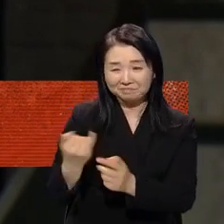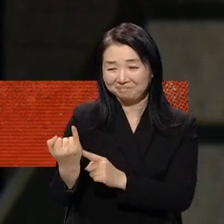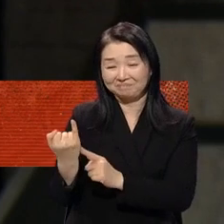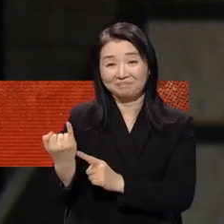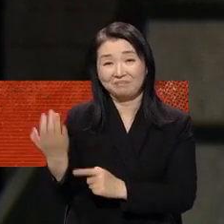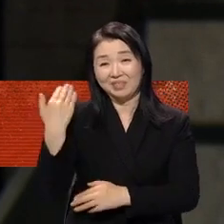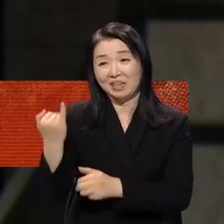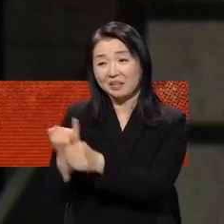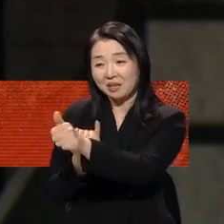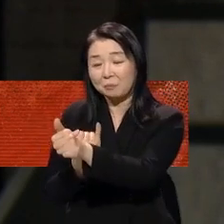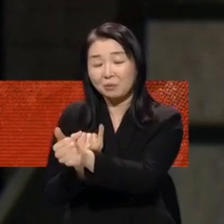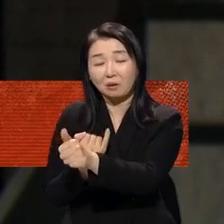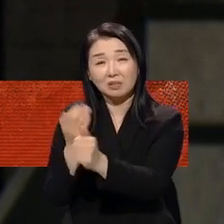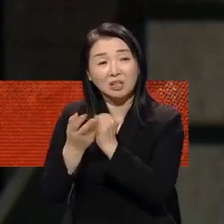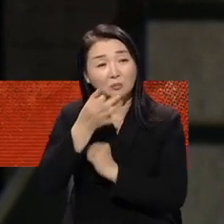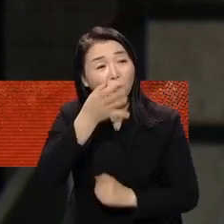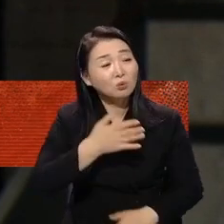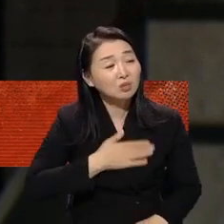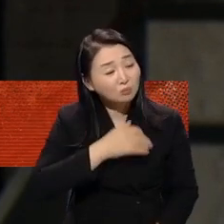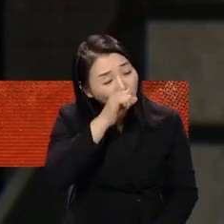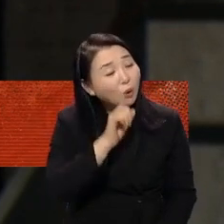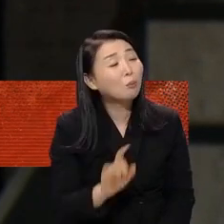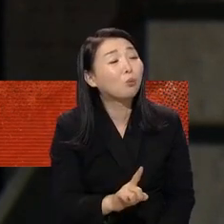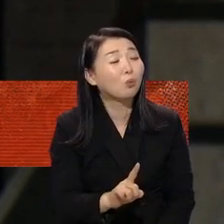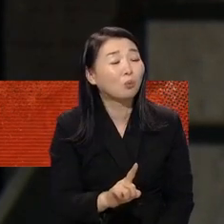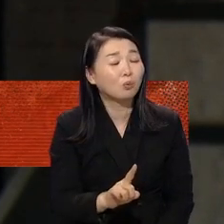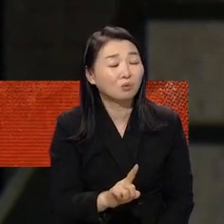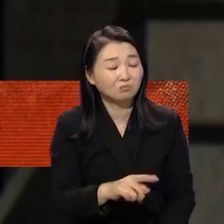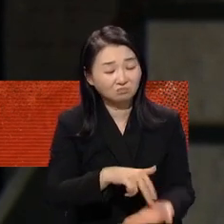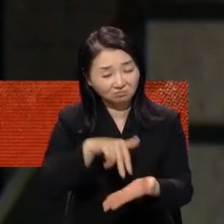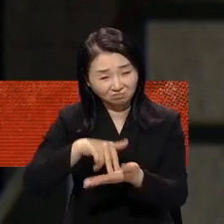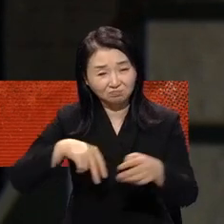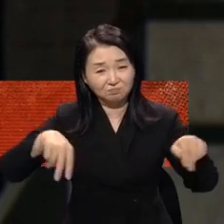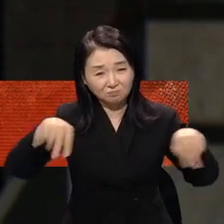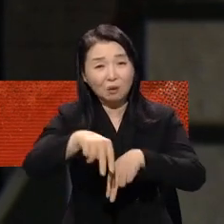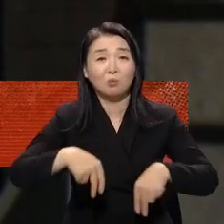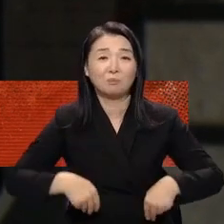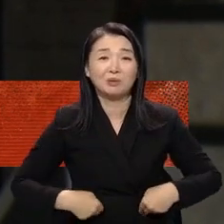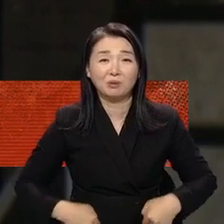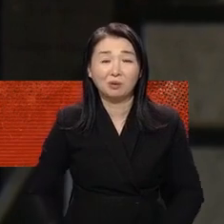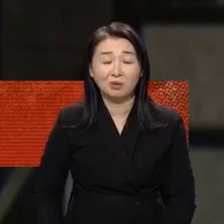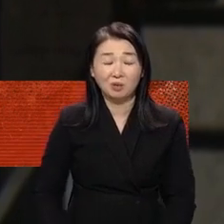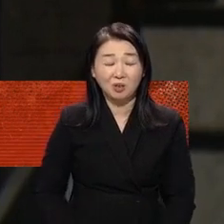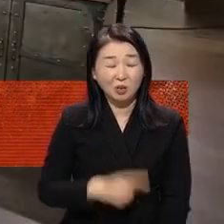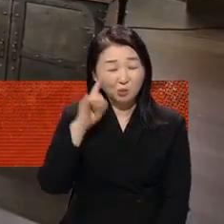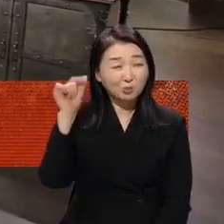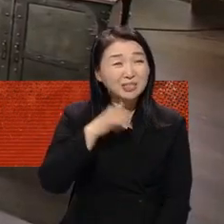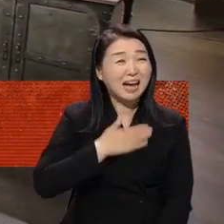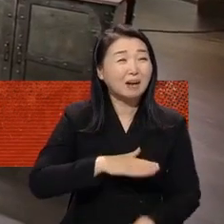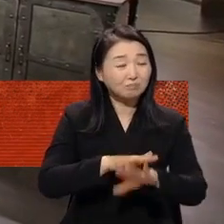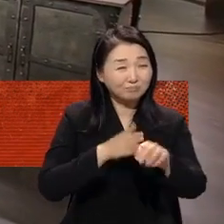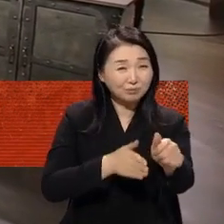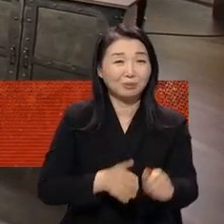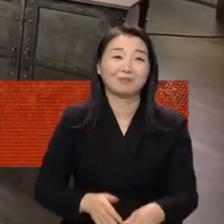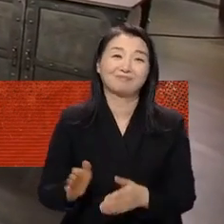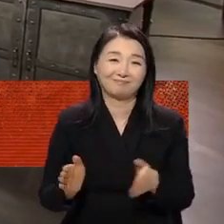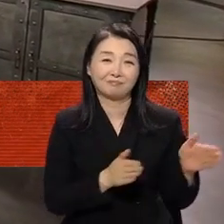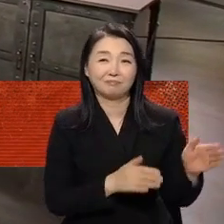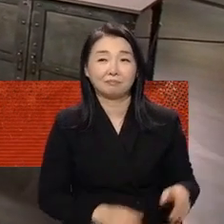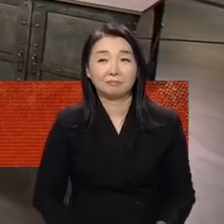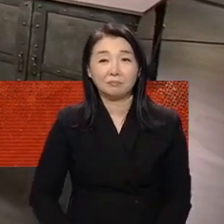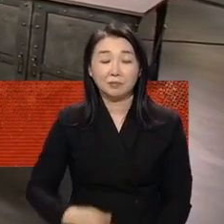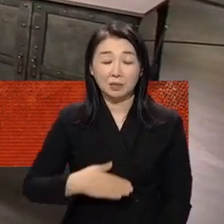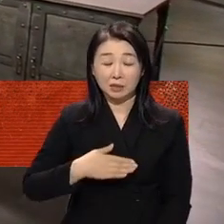거 막 보여주고 이렇게 하면 기분이 좋겠나요이 상대적이죠 그렇군요 눈치 챙겨 자 이기자네 제 생각에는 제가